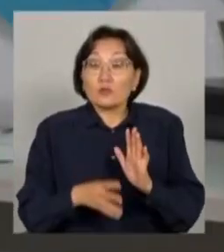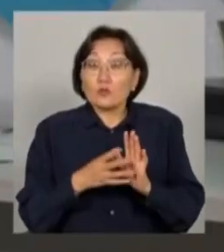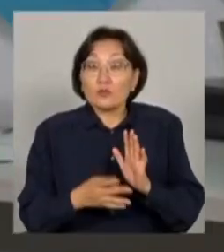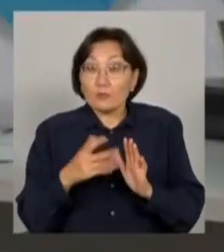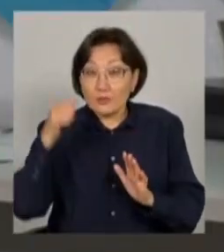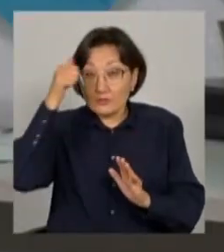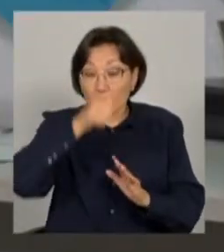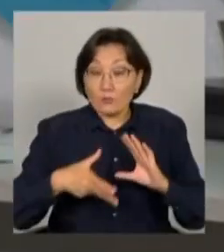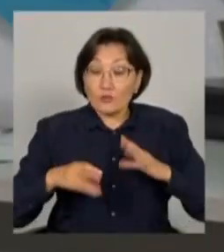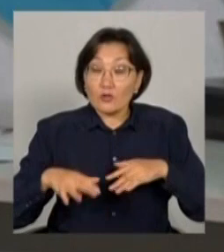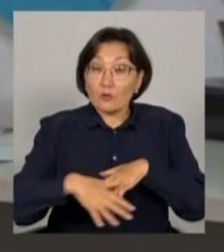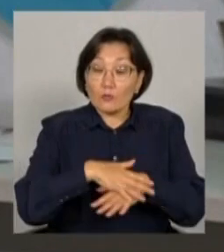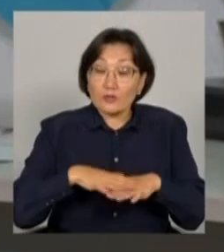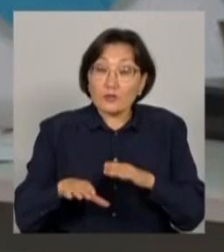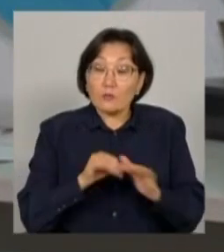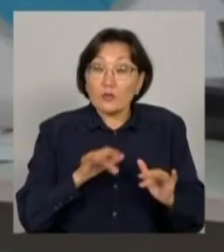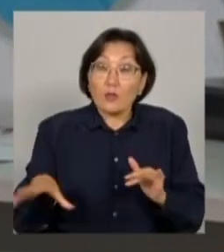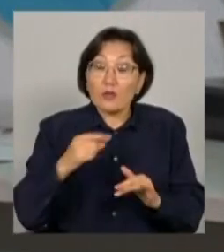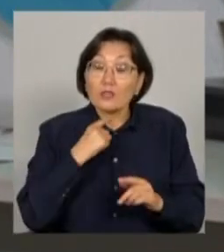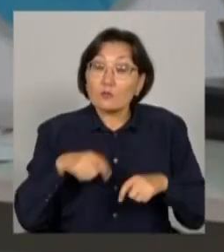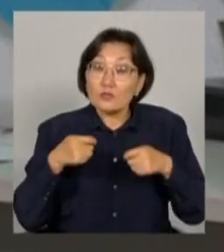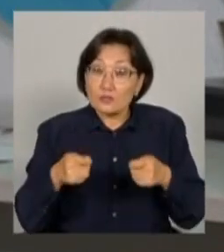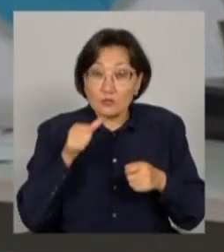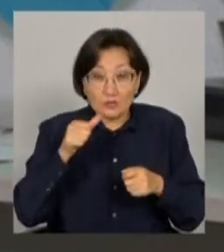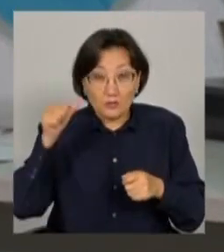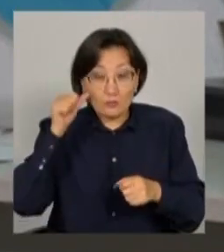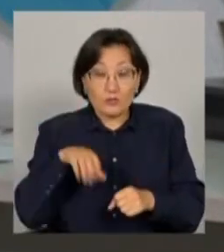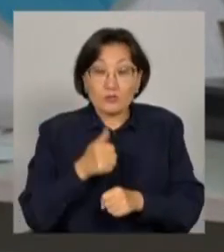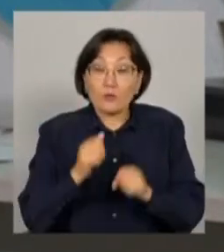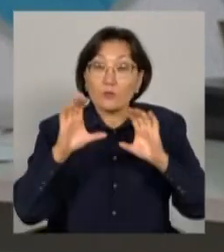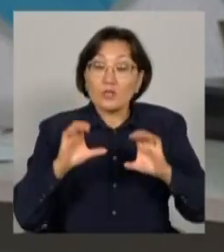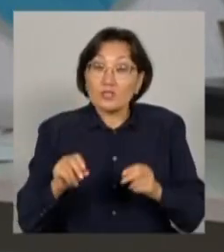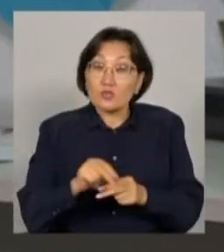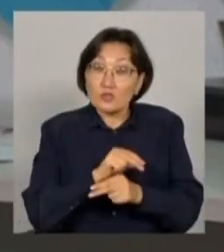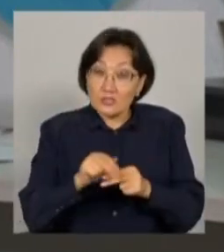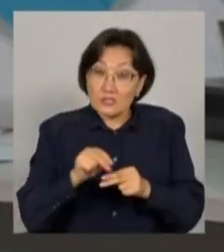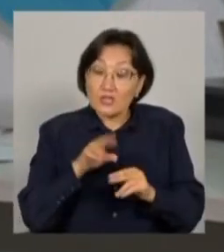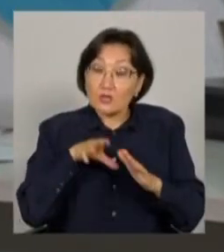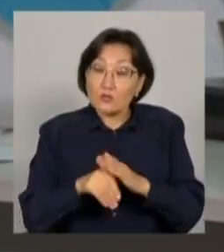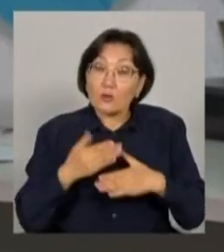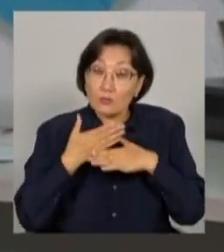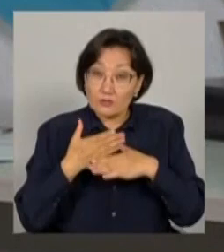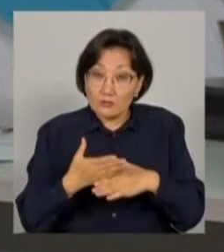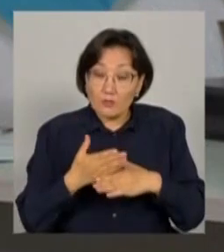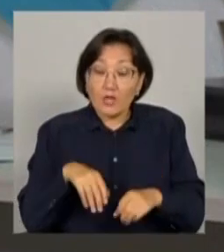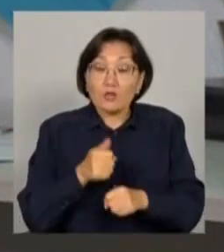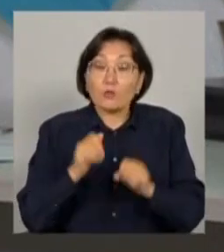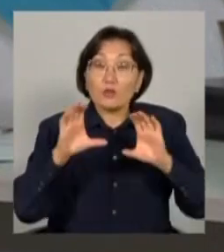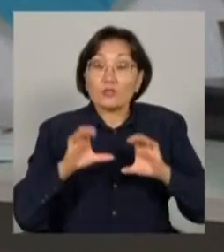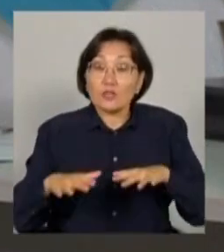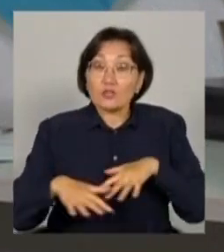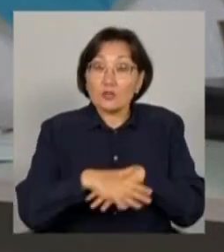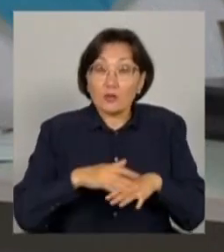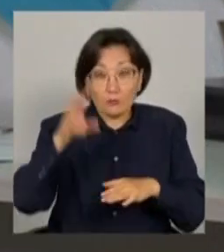1995 жылы жалпы халықтық референдумда бәріміз дауыс бердік. Былтырда конституцияға өзгеріс енгізуге ат салыстық. Сол уақыттан бері атазаң халық пен